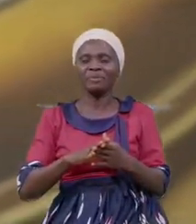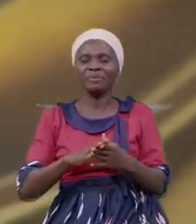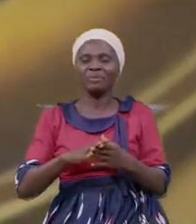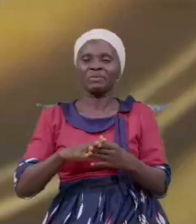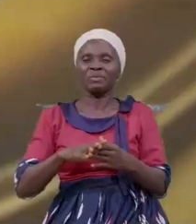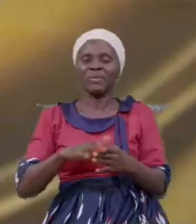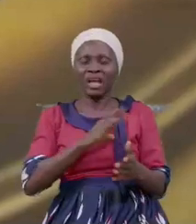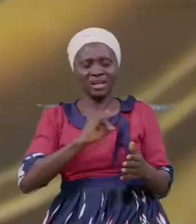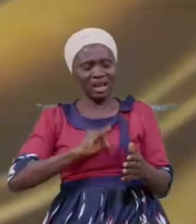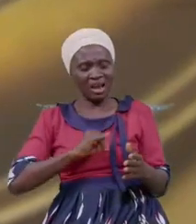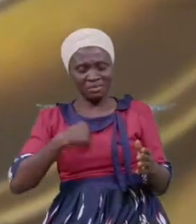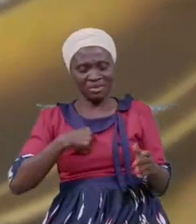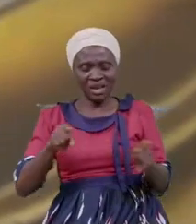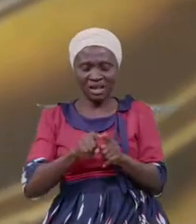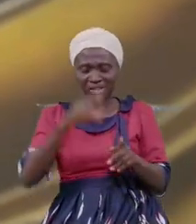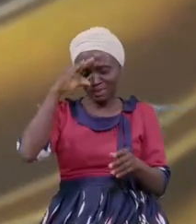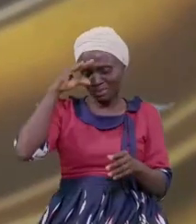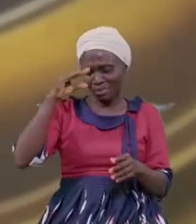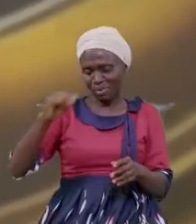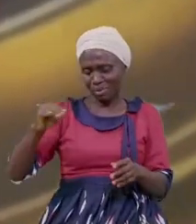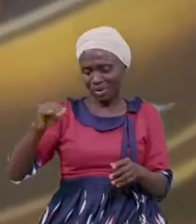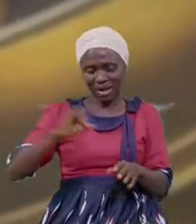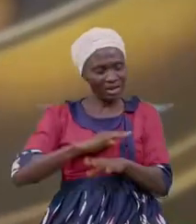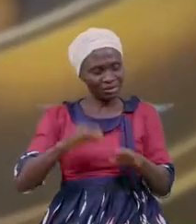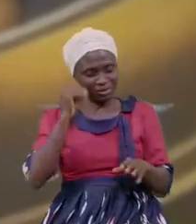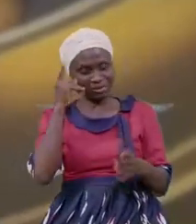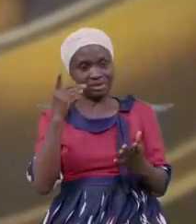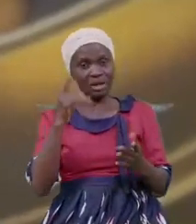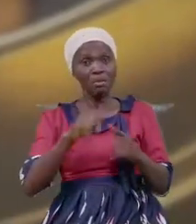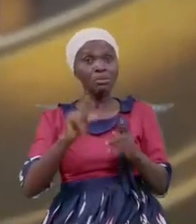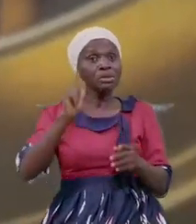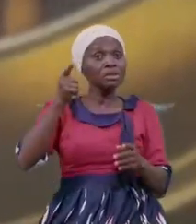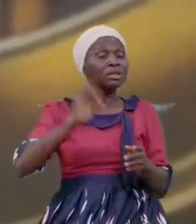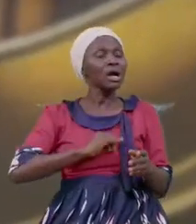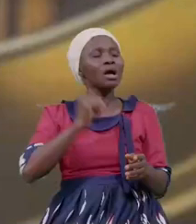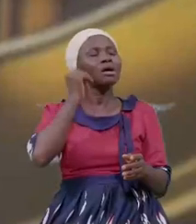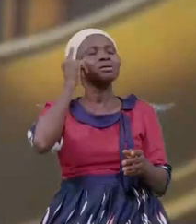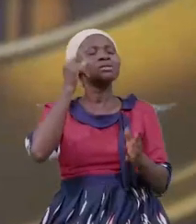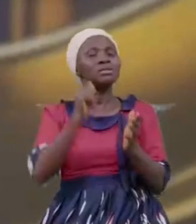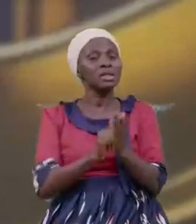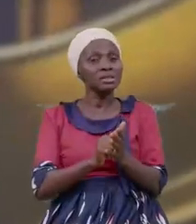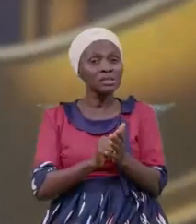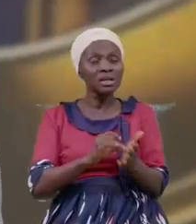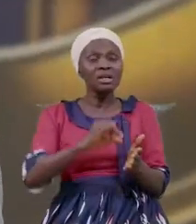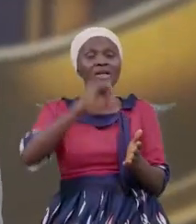garçon j'ai resté debout là plus tard j'ai compris que